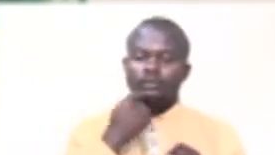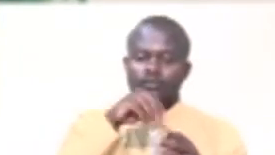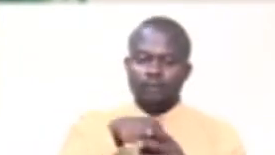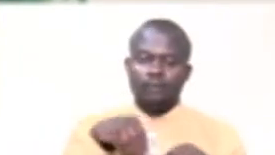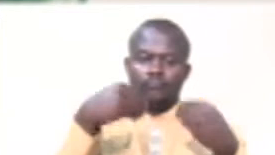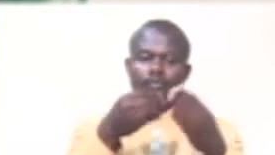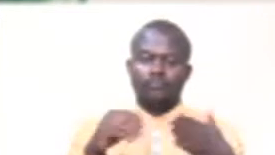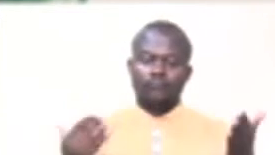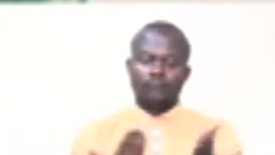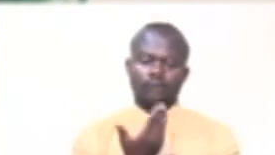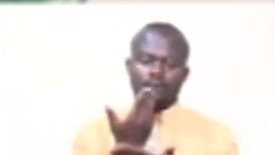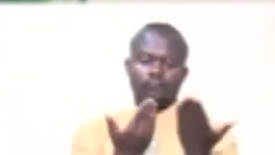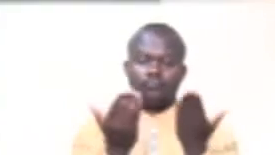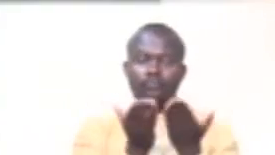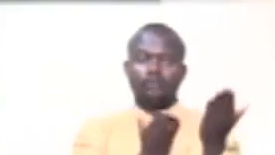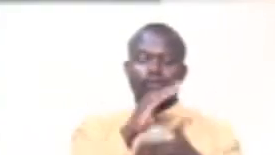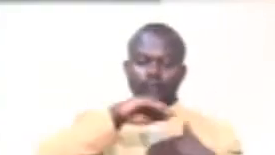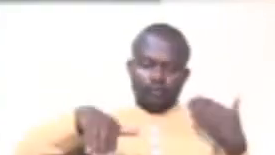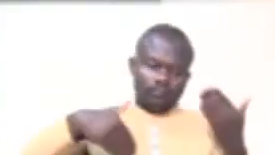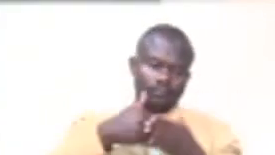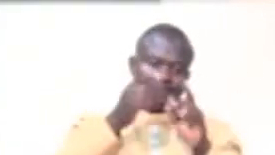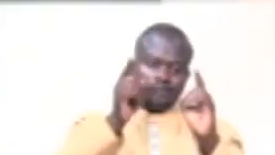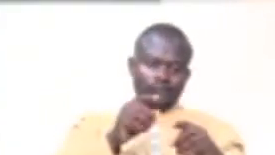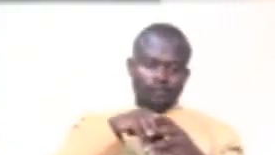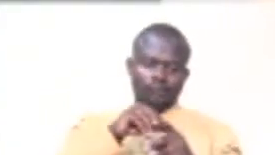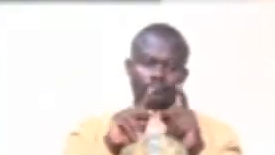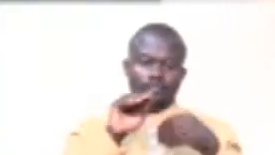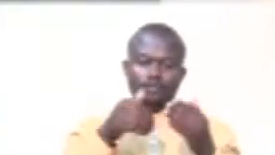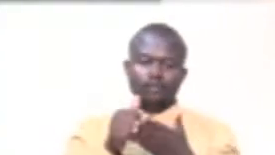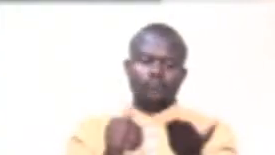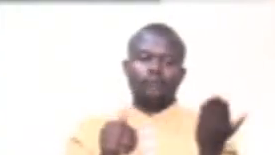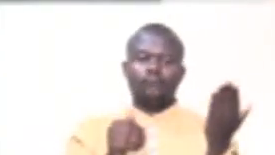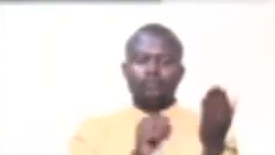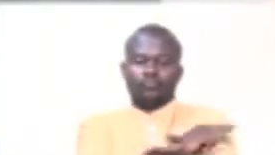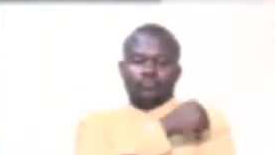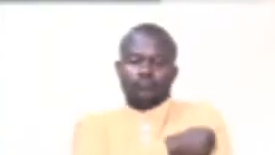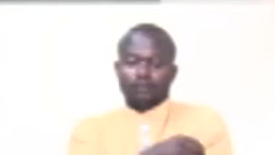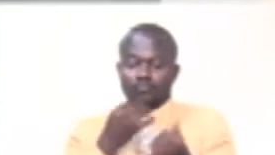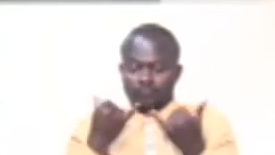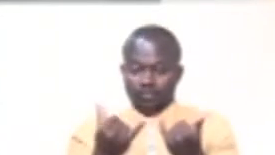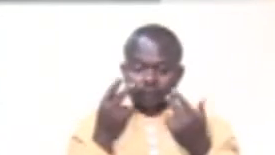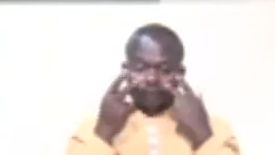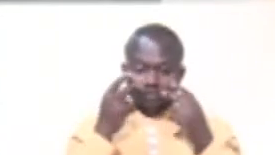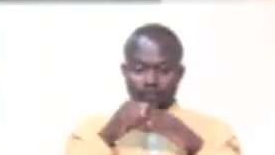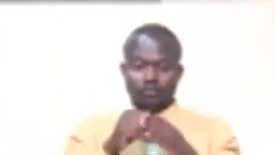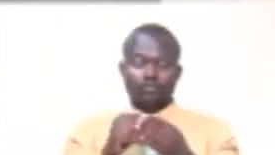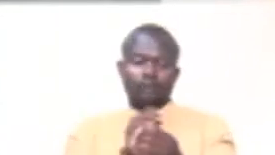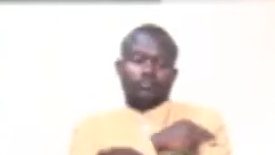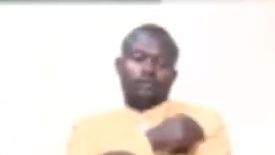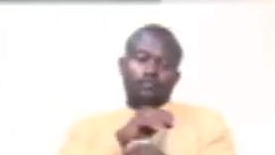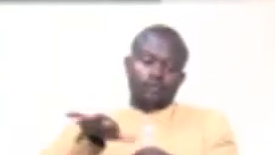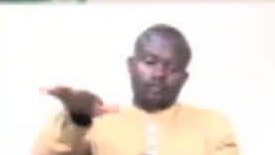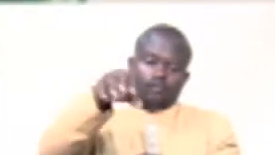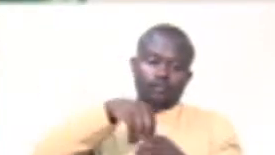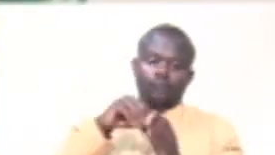nshya ni serivisi zaganwaga n'abantu ku rwego rw'ibitaro. Murebe rero ikigo nderabuzima kiri ruguri